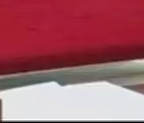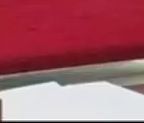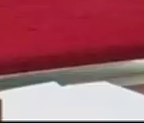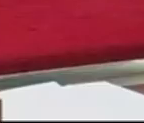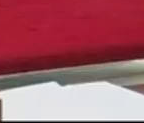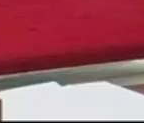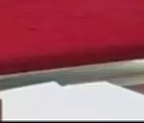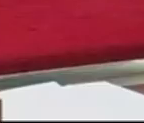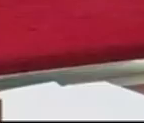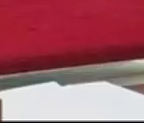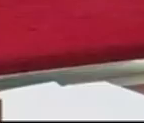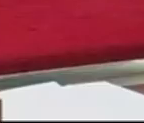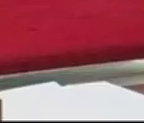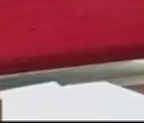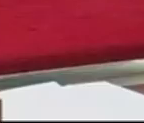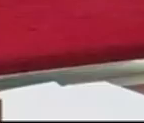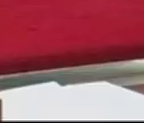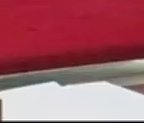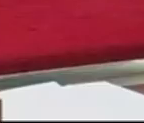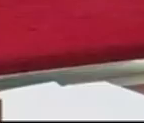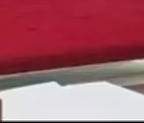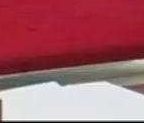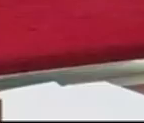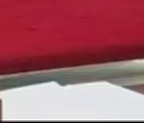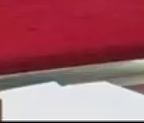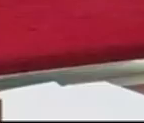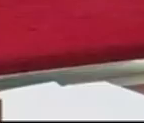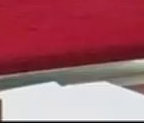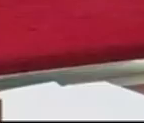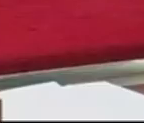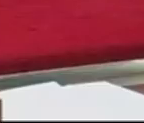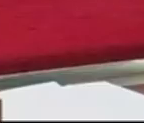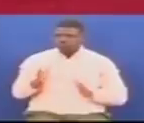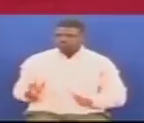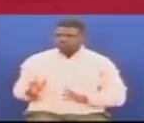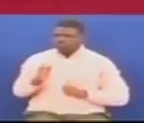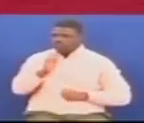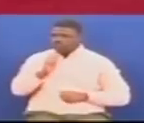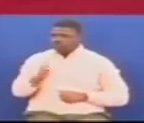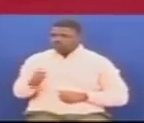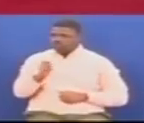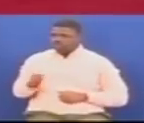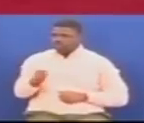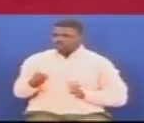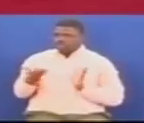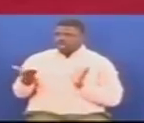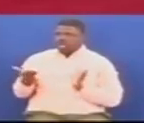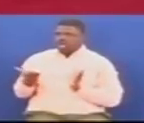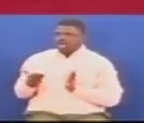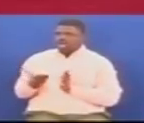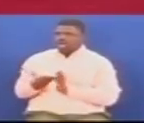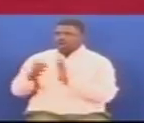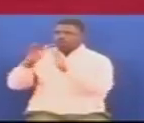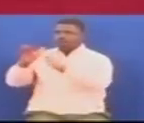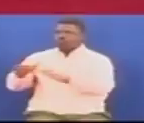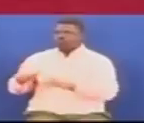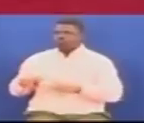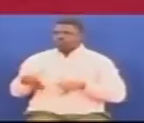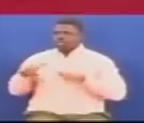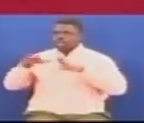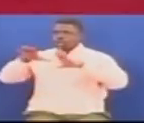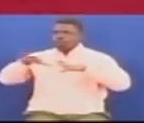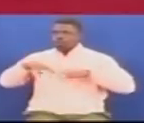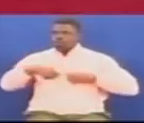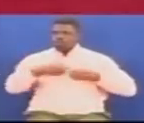2019-2020. Pamoja na hotuba hii, nawasilisha vitabu vya taarifa ya hali ya uchumi kwa mwaka